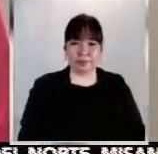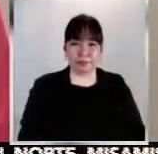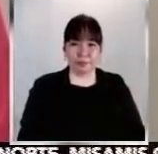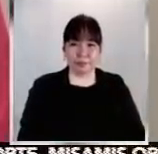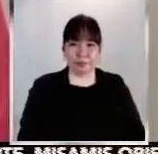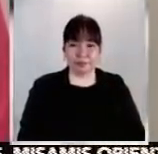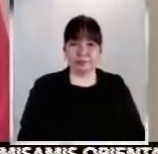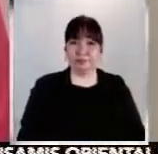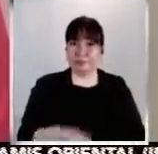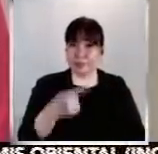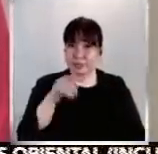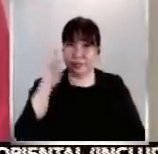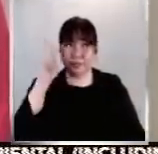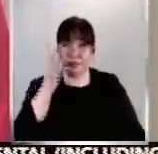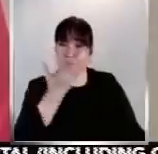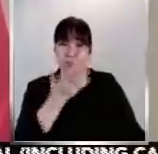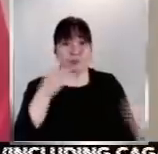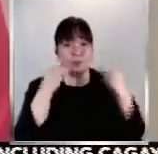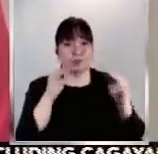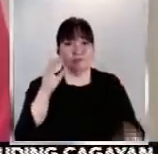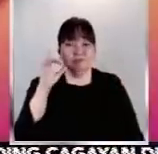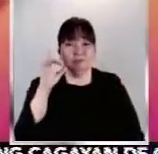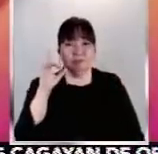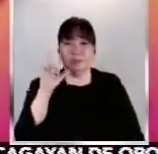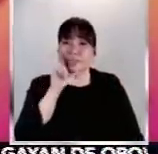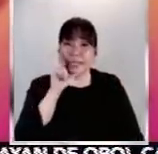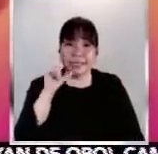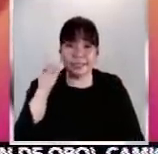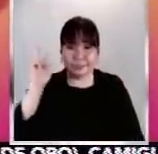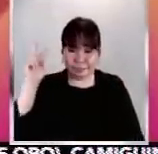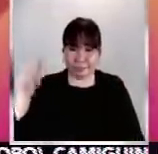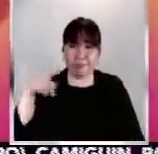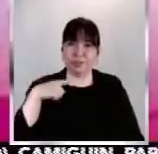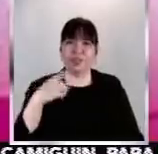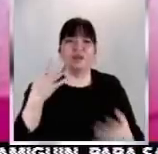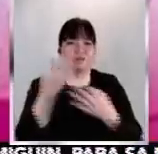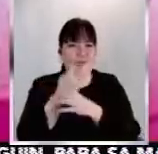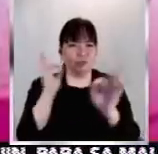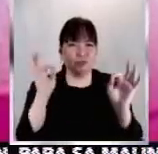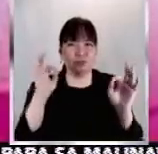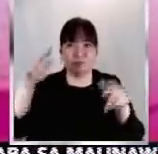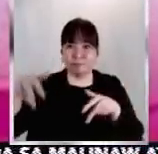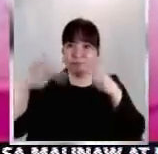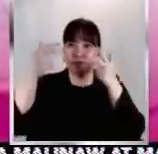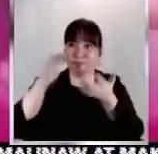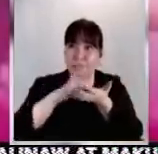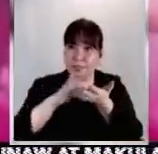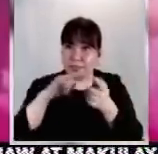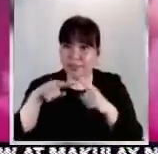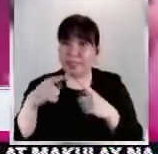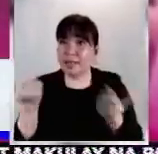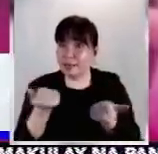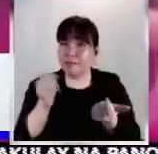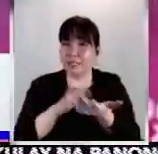Sa kanyang video message, sinabi ni Vice President Lenny Robredo na may libreng telemedicine at mga gamot sa bayanihan i-konsulta